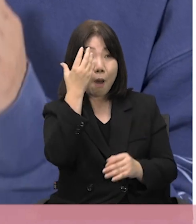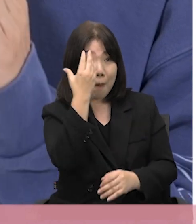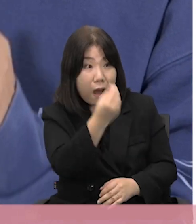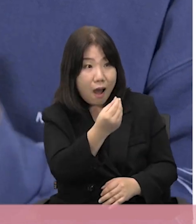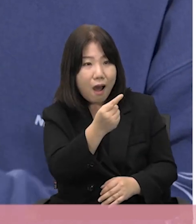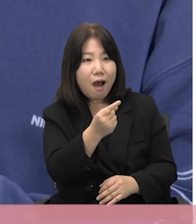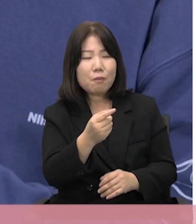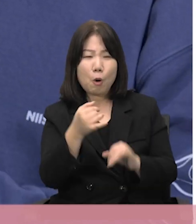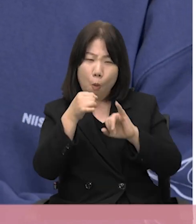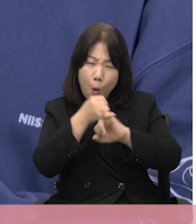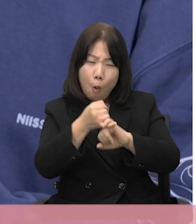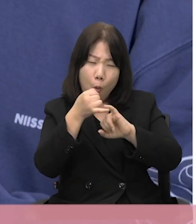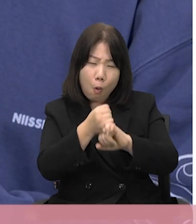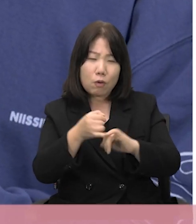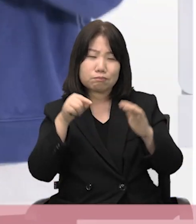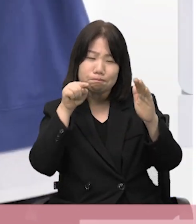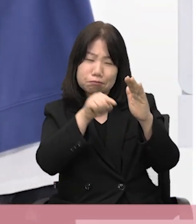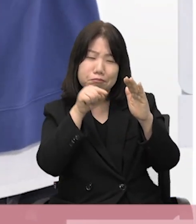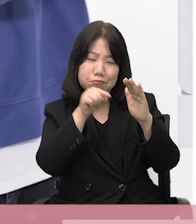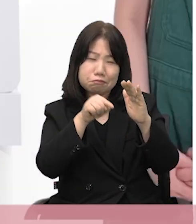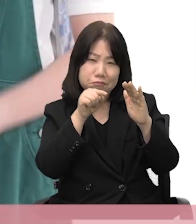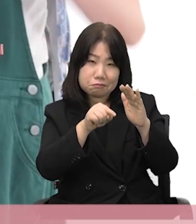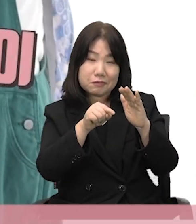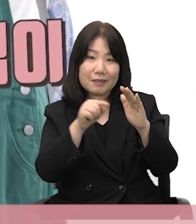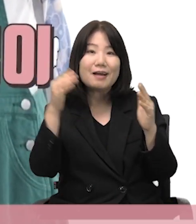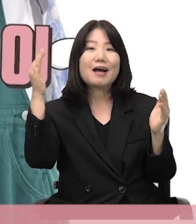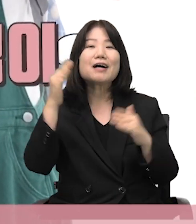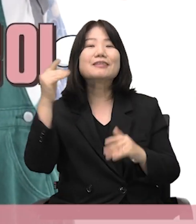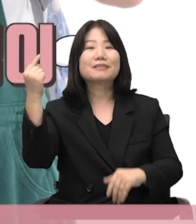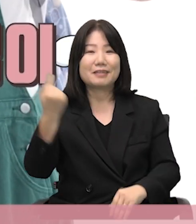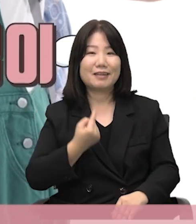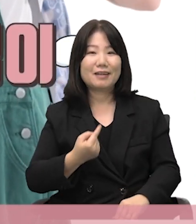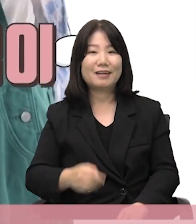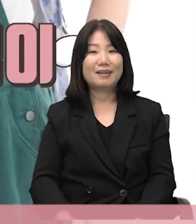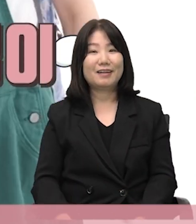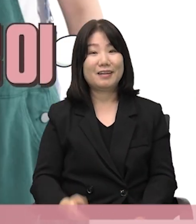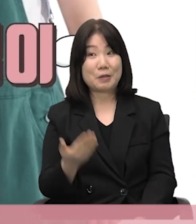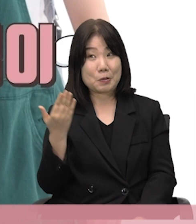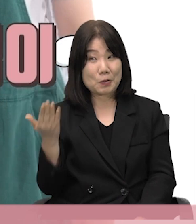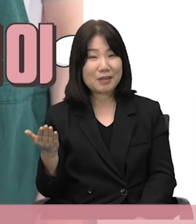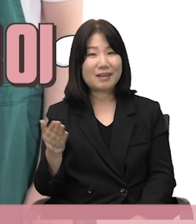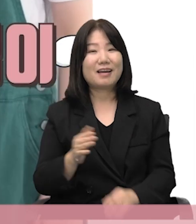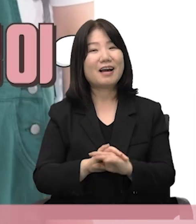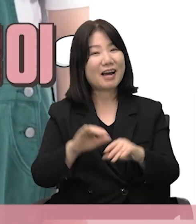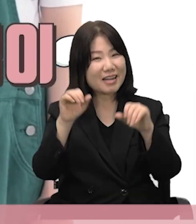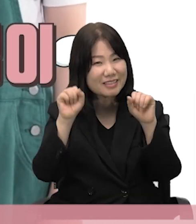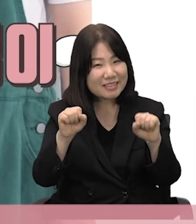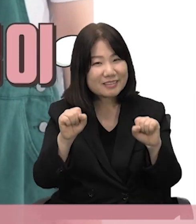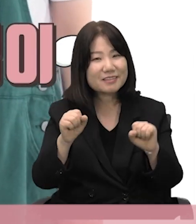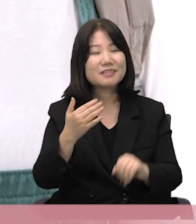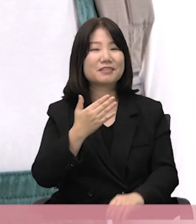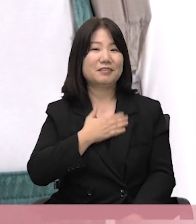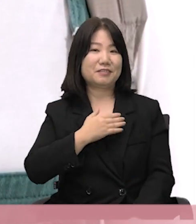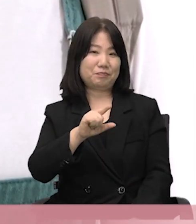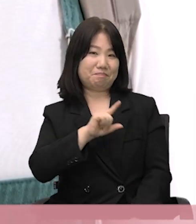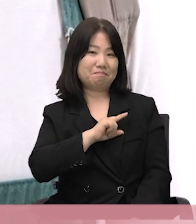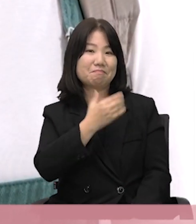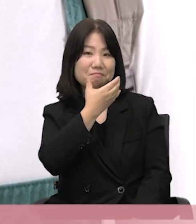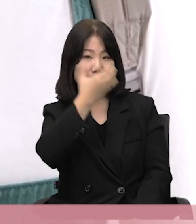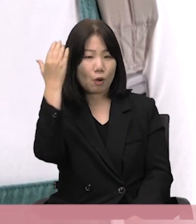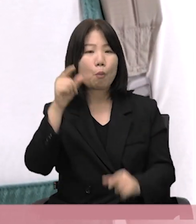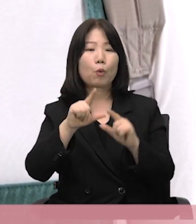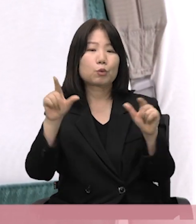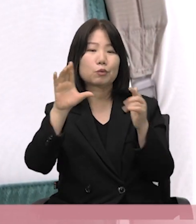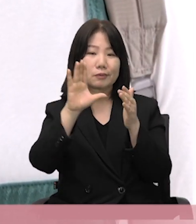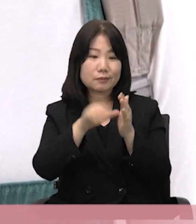없는 학생이 도착했습니다. 바로 여기! 안녕하세요. 저는 드림이라고 합니다.